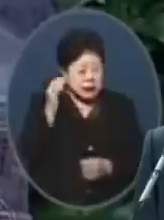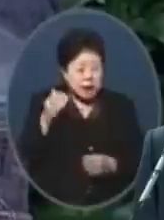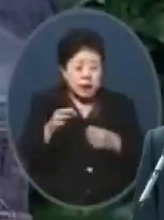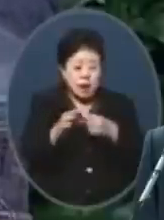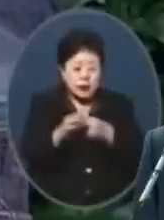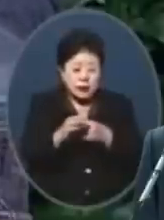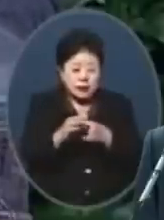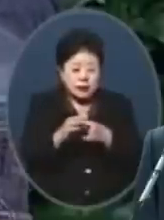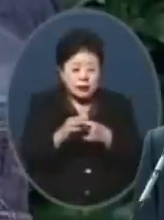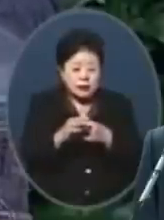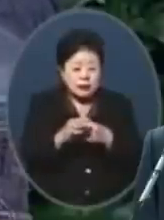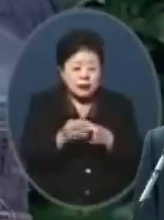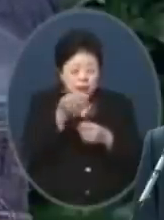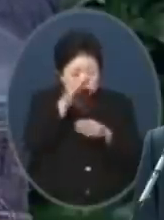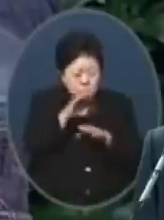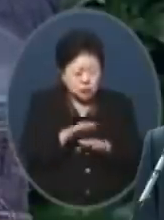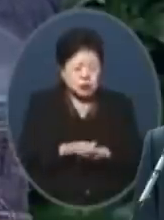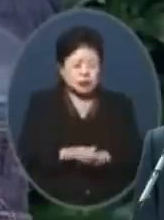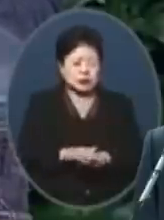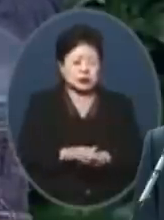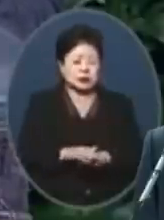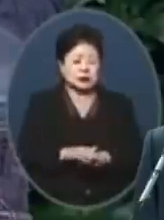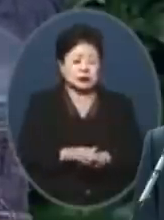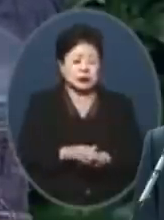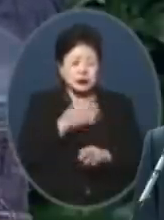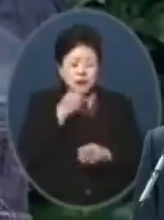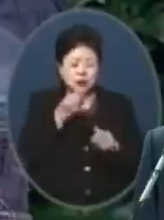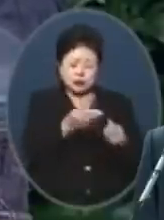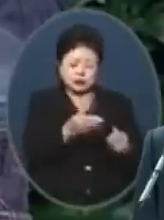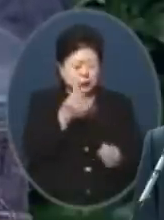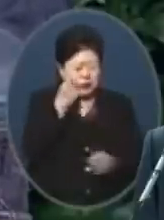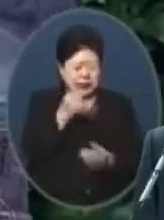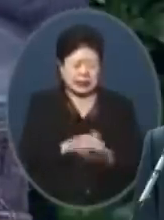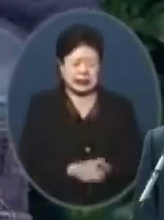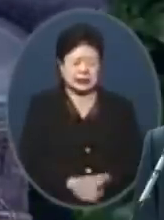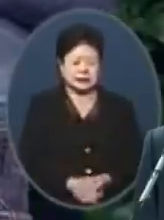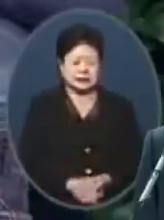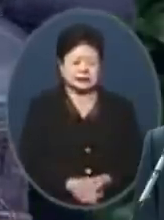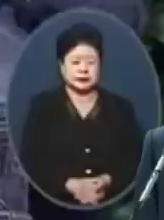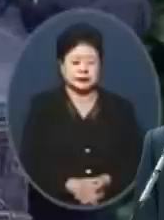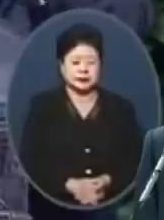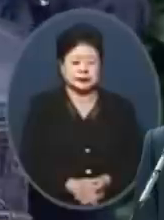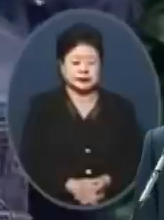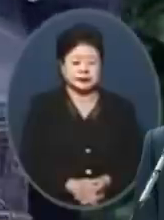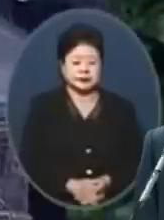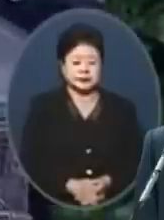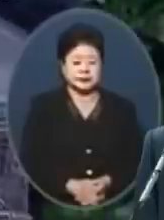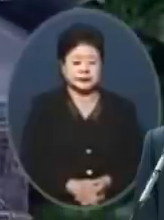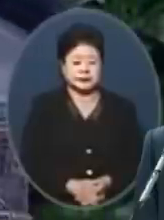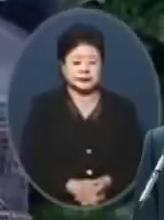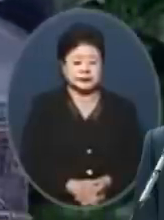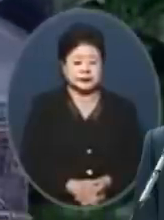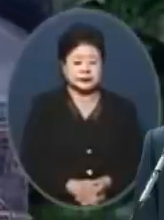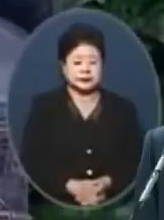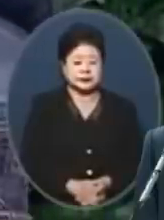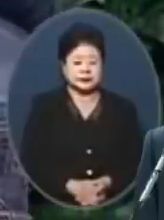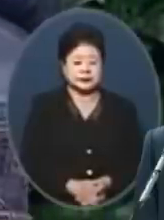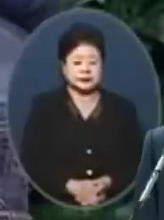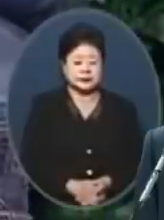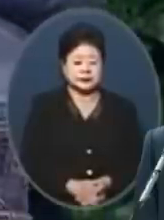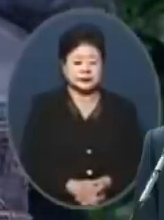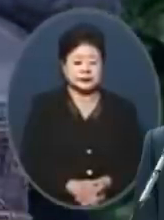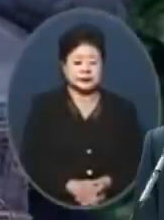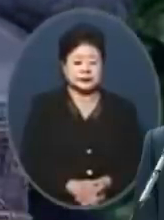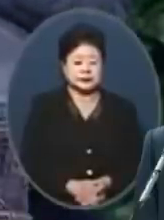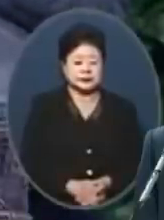되면 교인들을 복받게 하지 못합니다. So if the pastor doesn't know who God really is and His